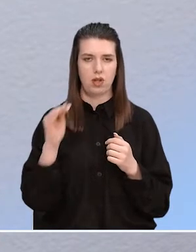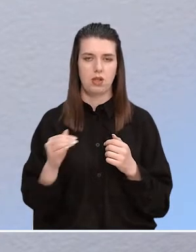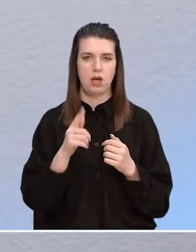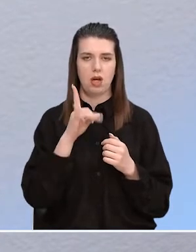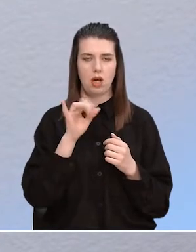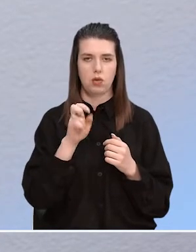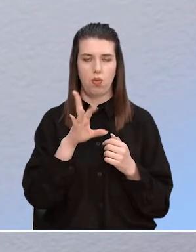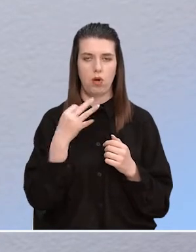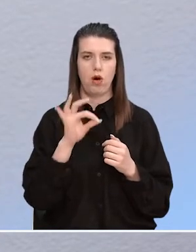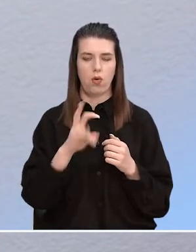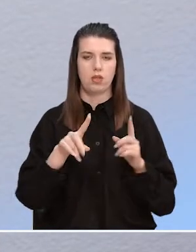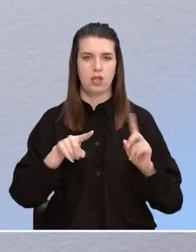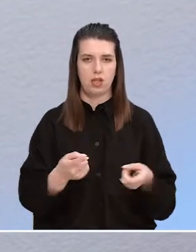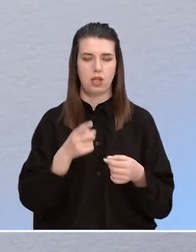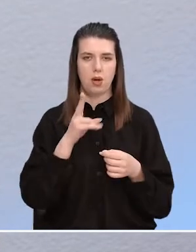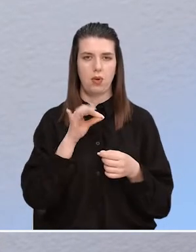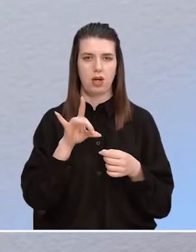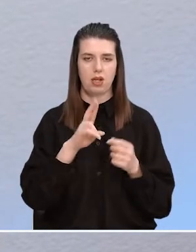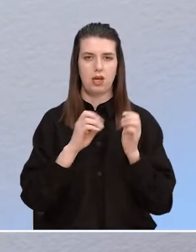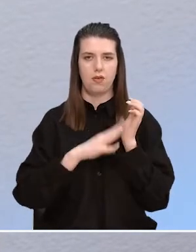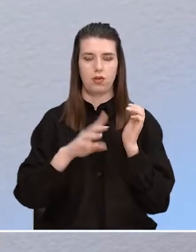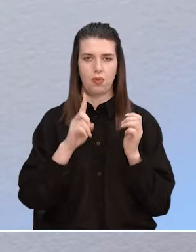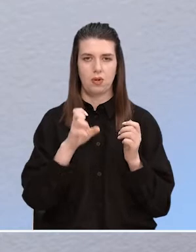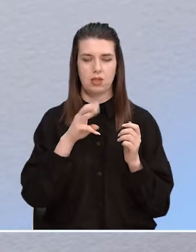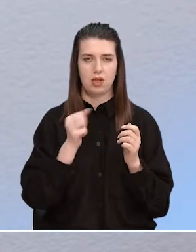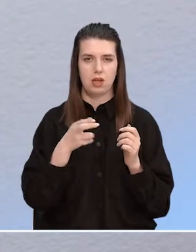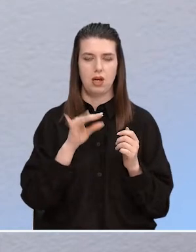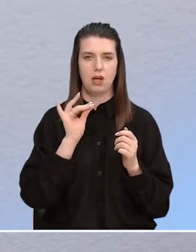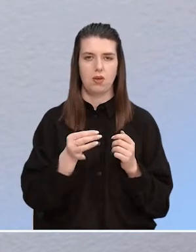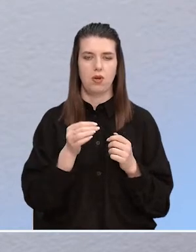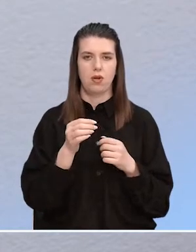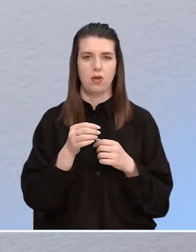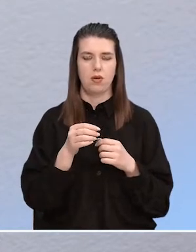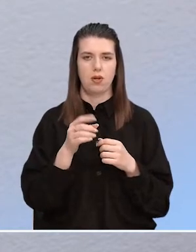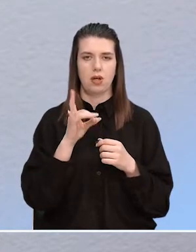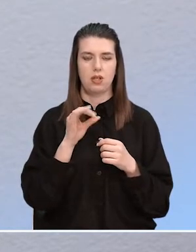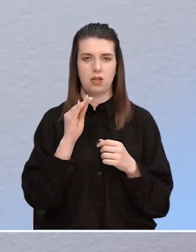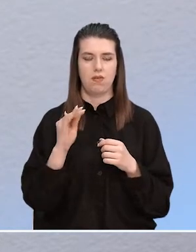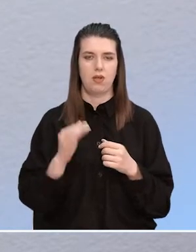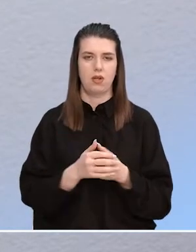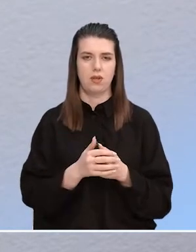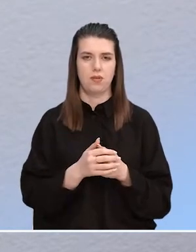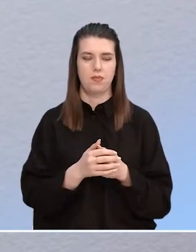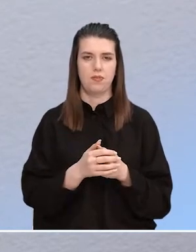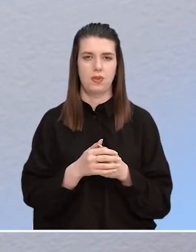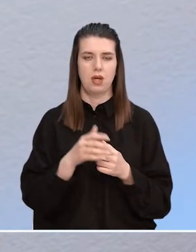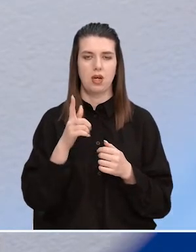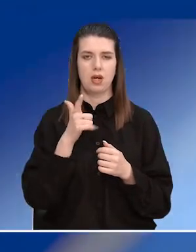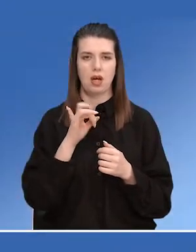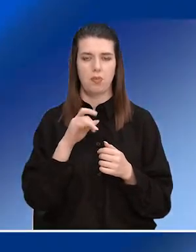кодекса российской федерации разбой он задержан в порядке 91 статьи уголовно-процессуального кодекса российской